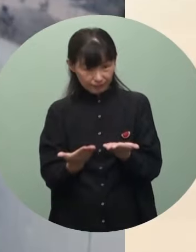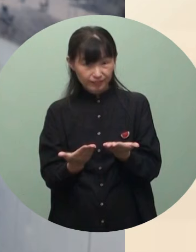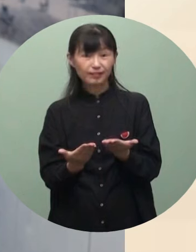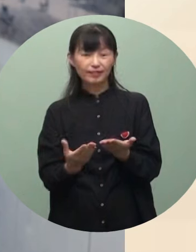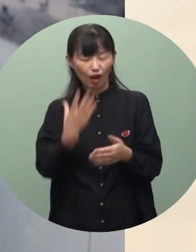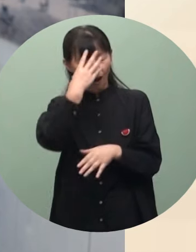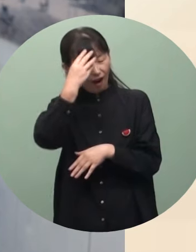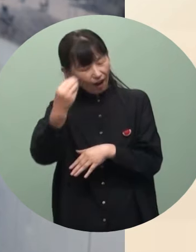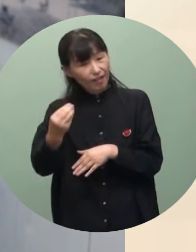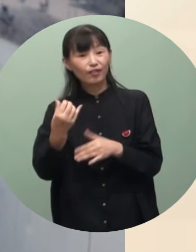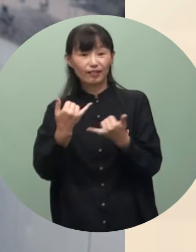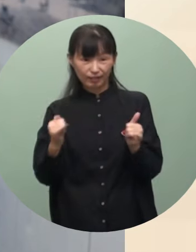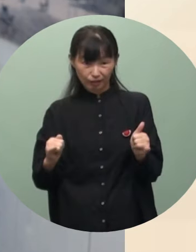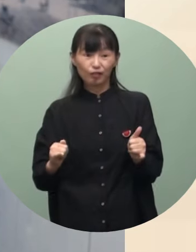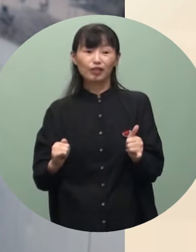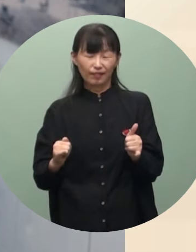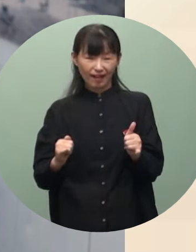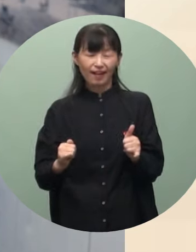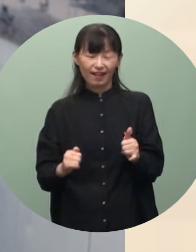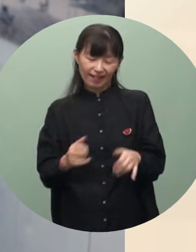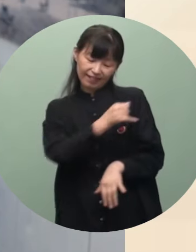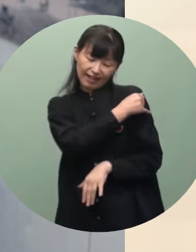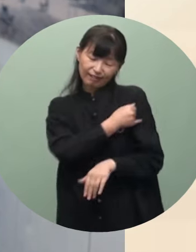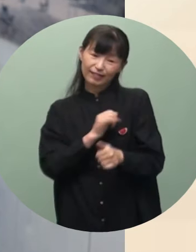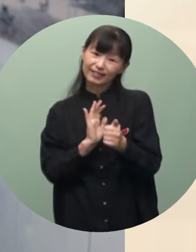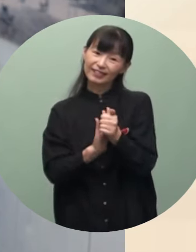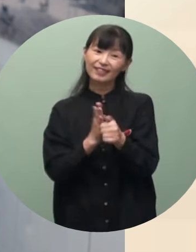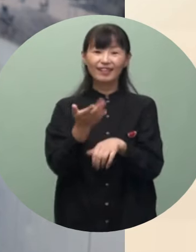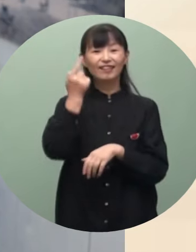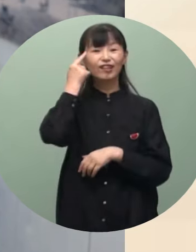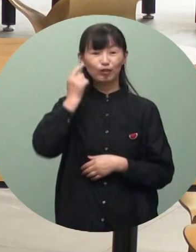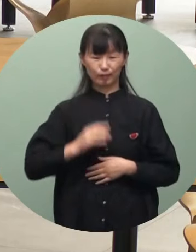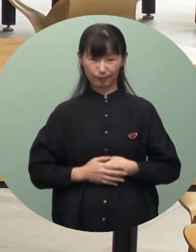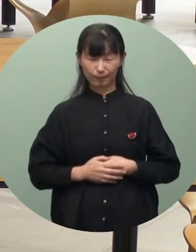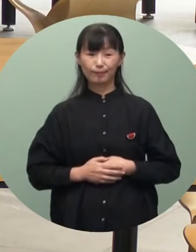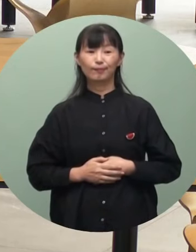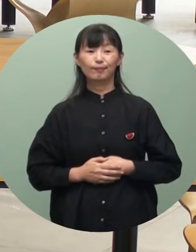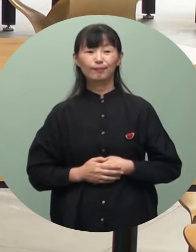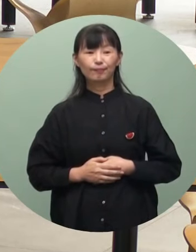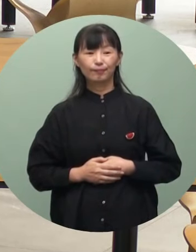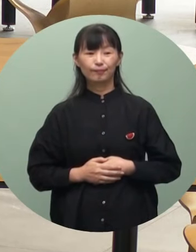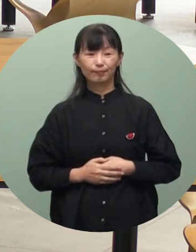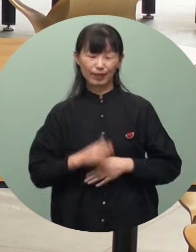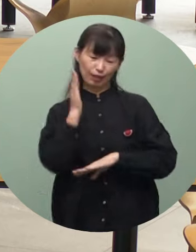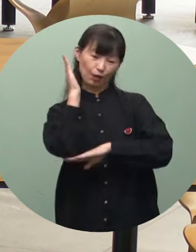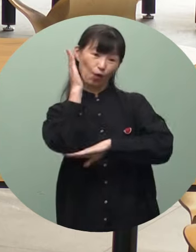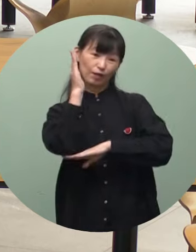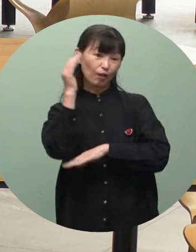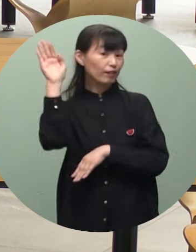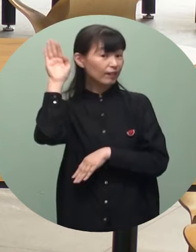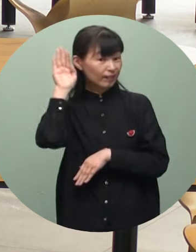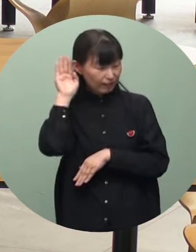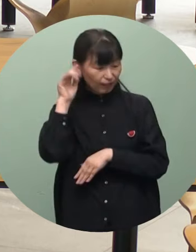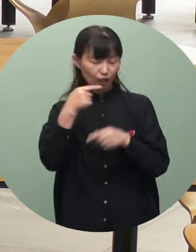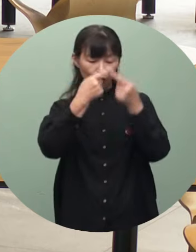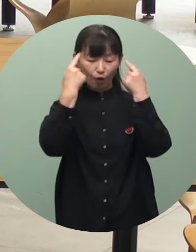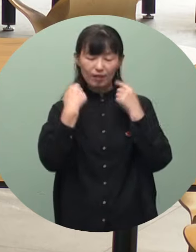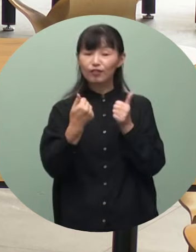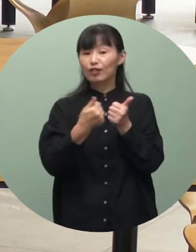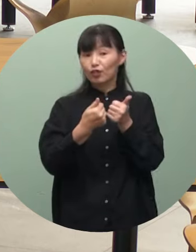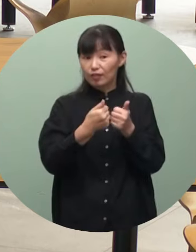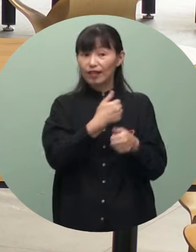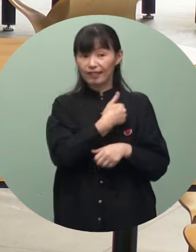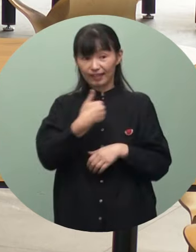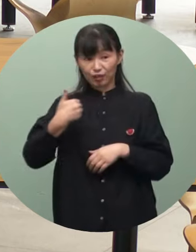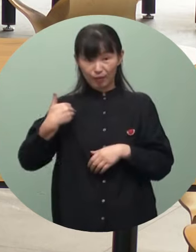に関心のある方にはでも役に立つかと思います。 ミニ講座を聞いたり個別に相談した